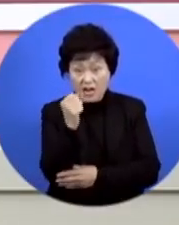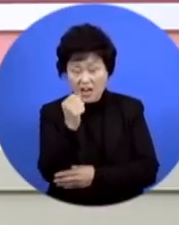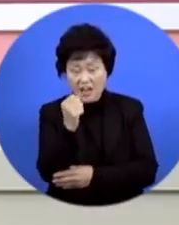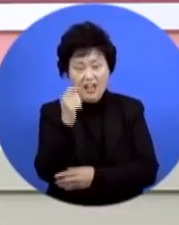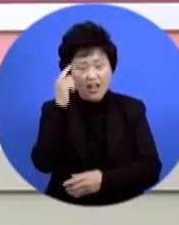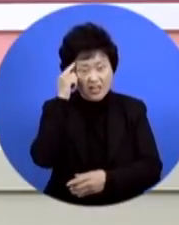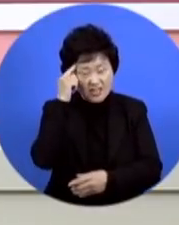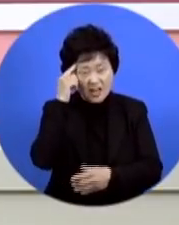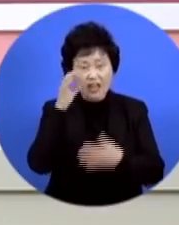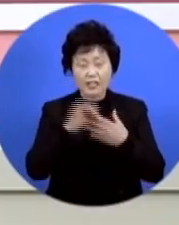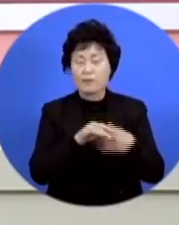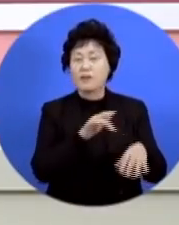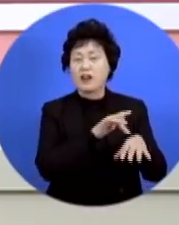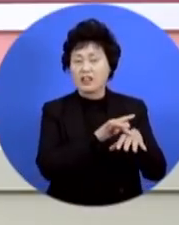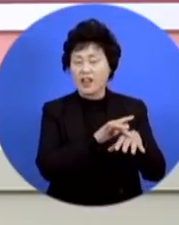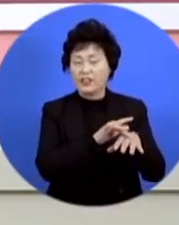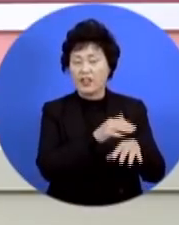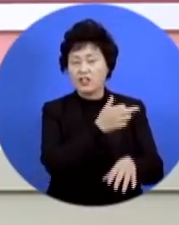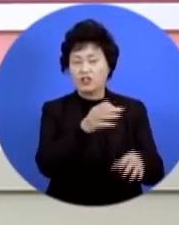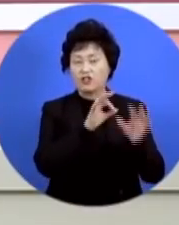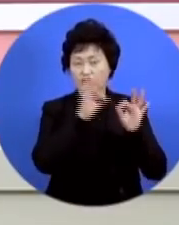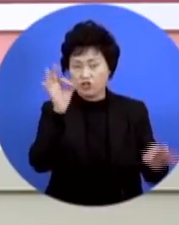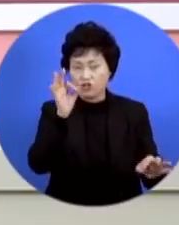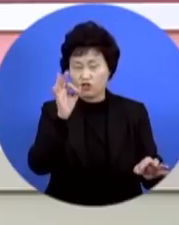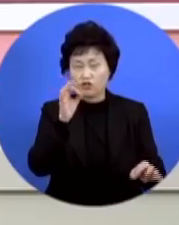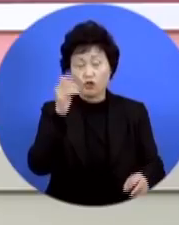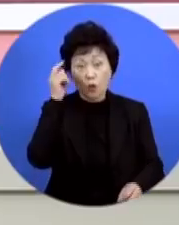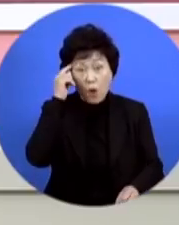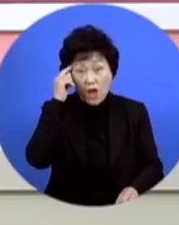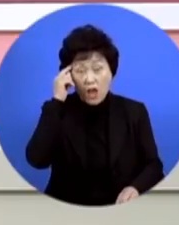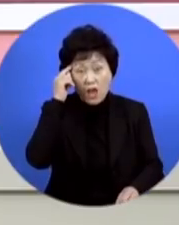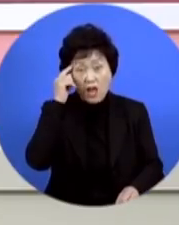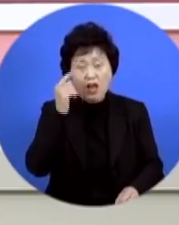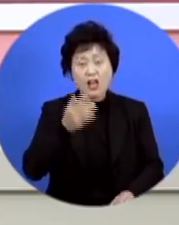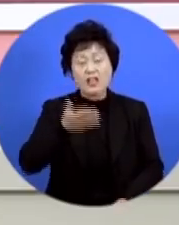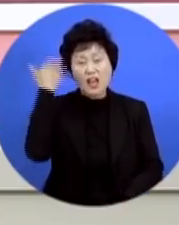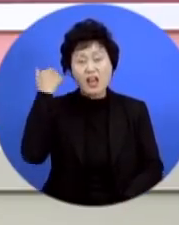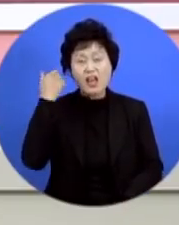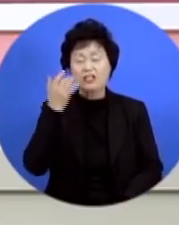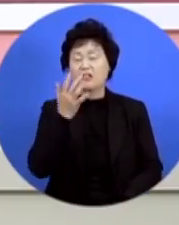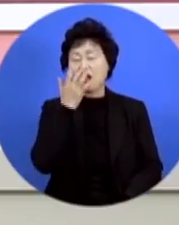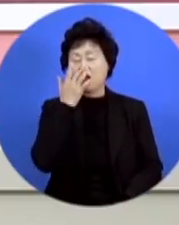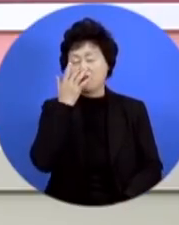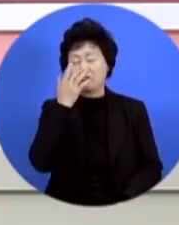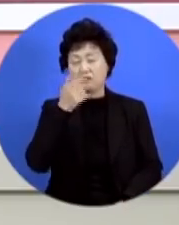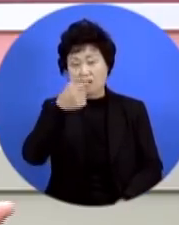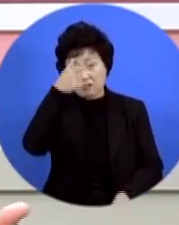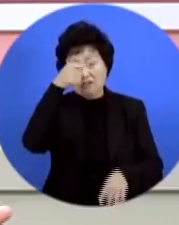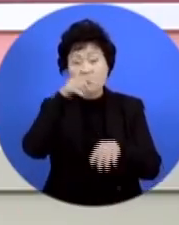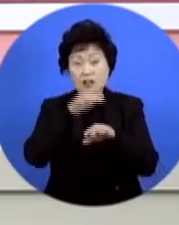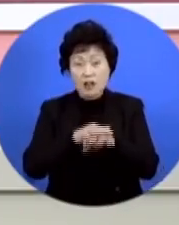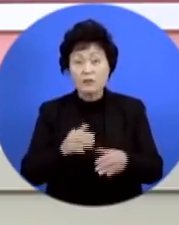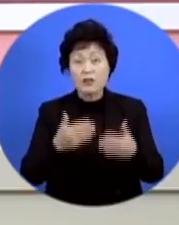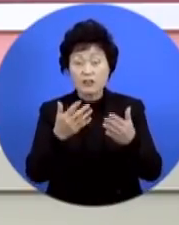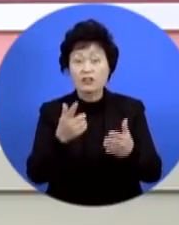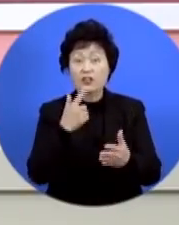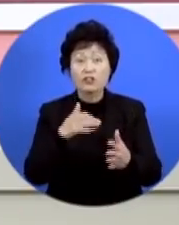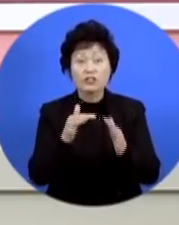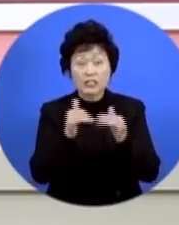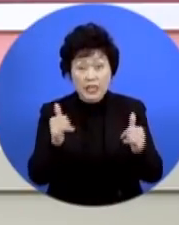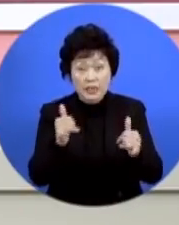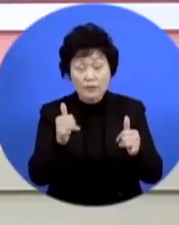실수한 거다 이거. 그렇지. 이거는 옛날에 졸던 사람도 그냥 빠릿빠릿하게 만들어주는, 막 전사로